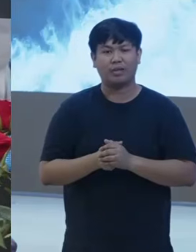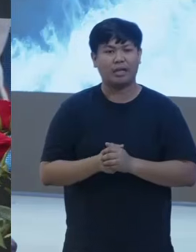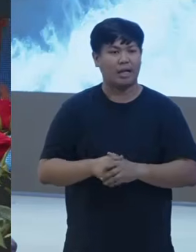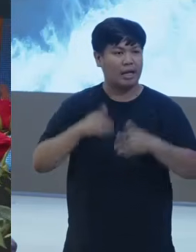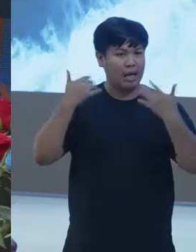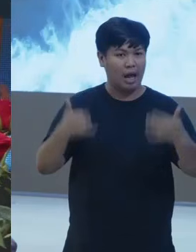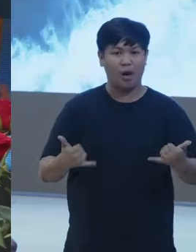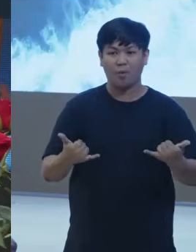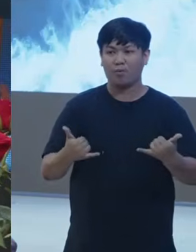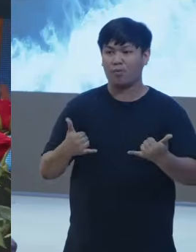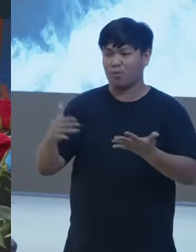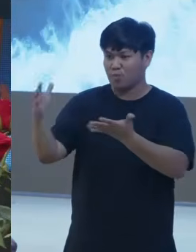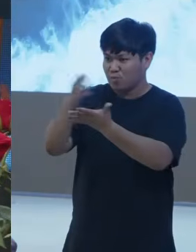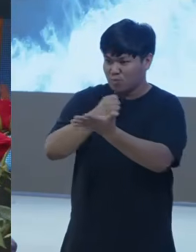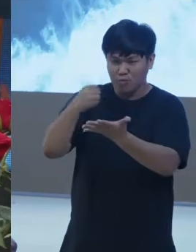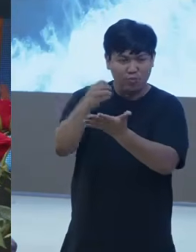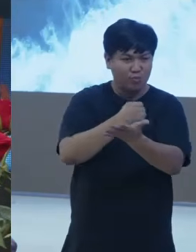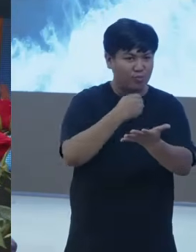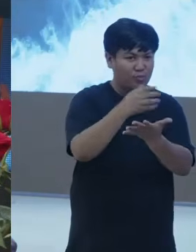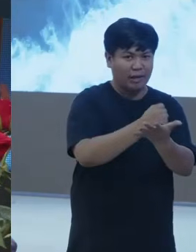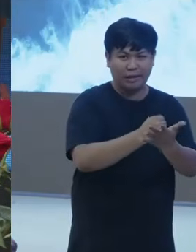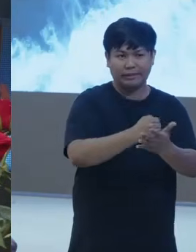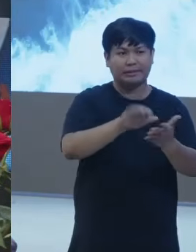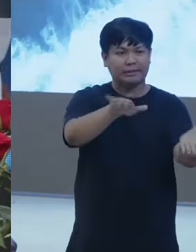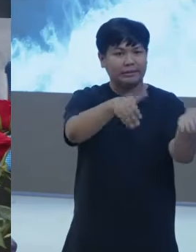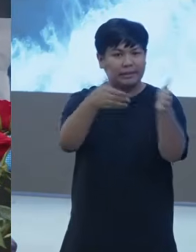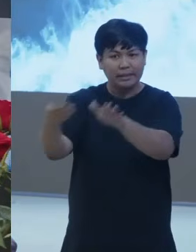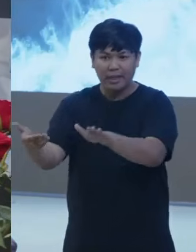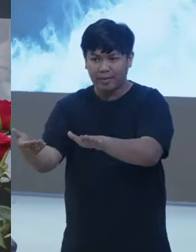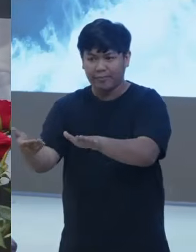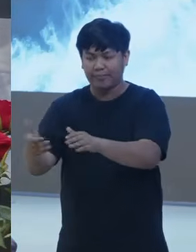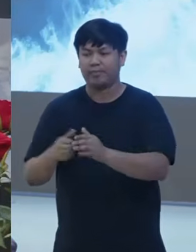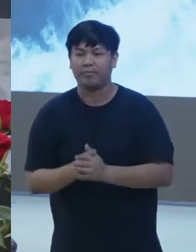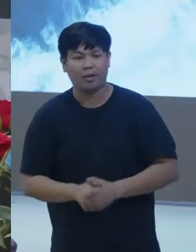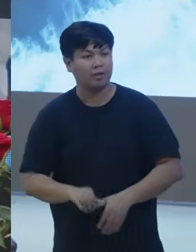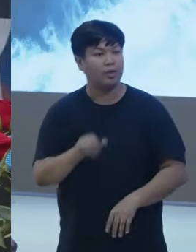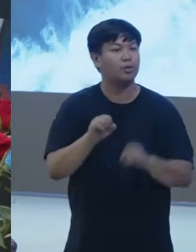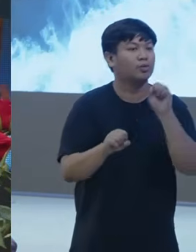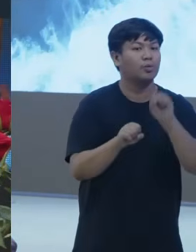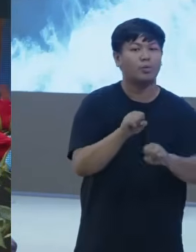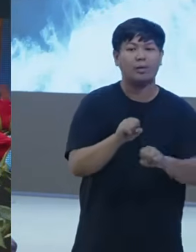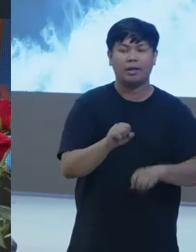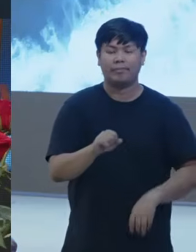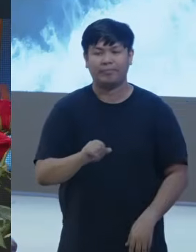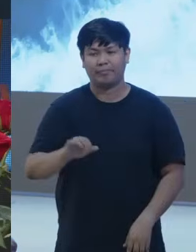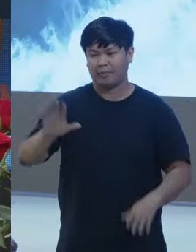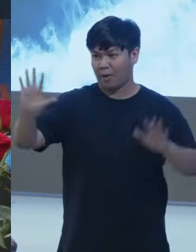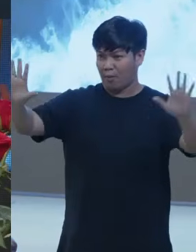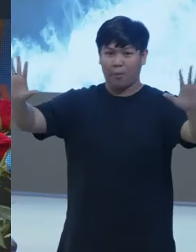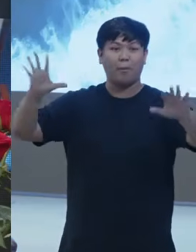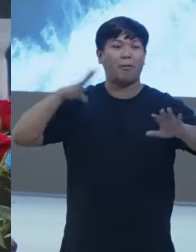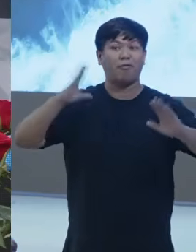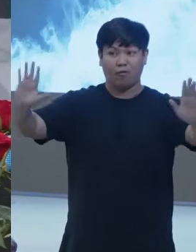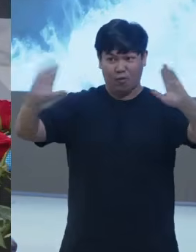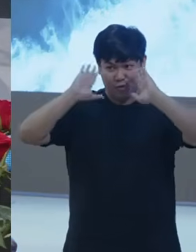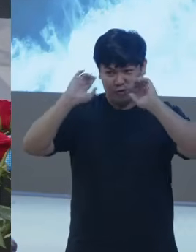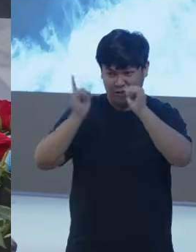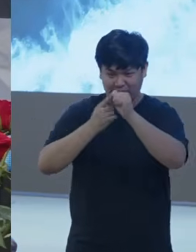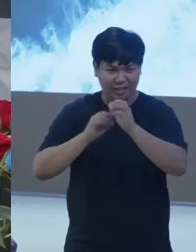of sin is death. No? Ibig sabihin, kailangan ninyong mag-repent kasi lahat po tayo